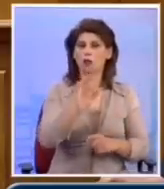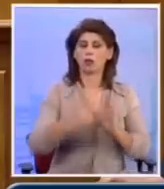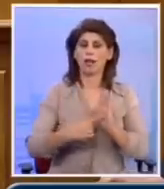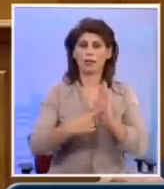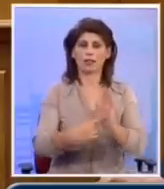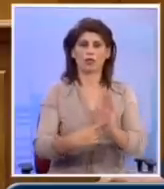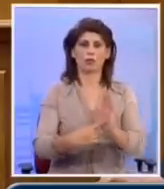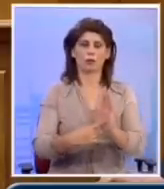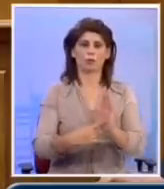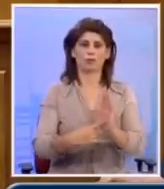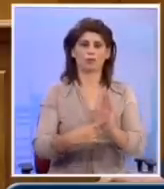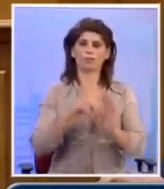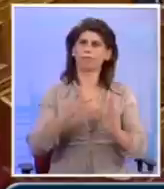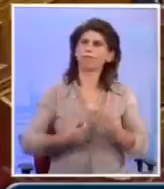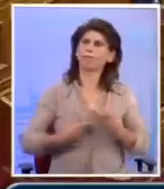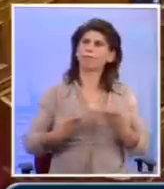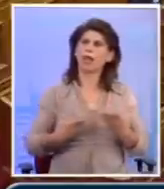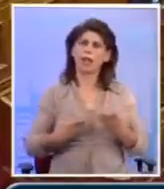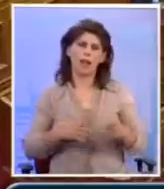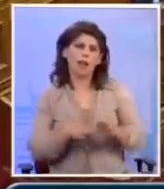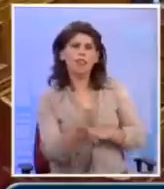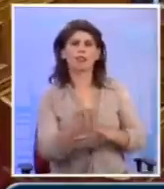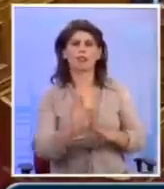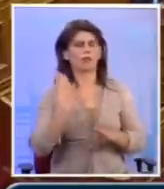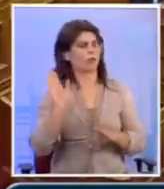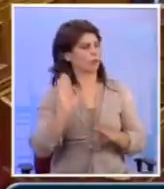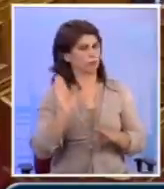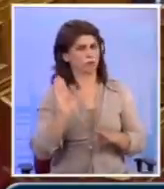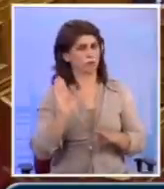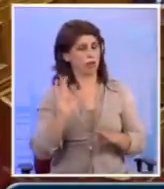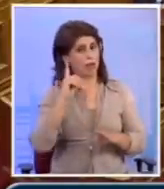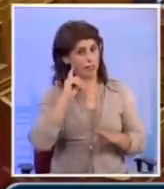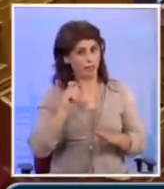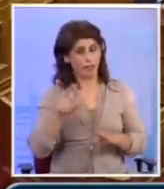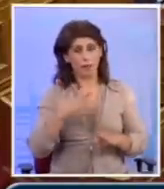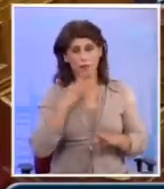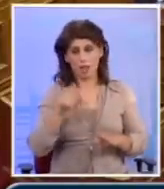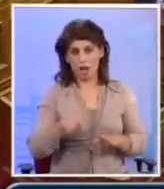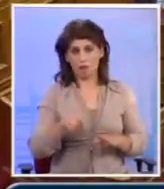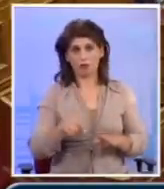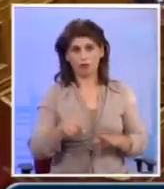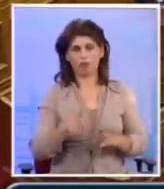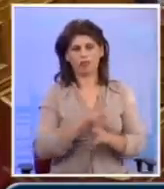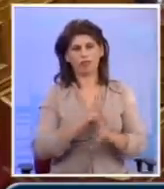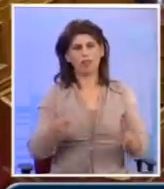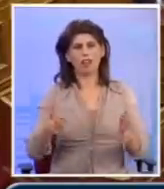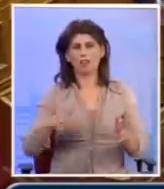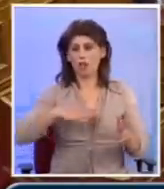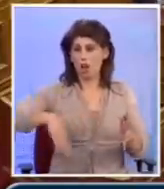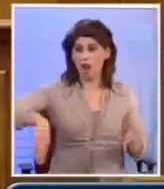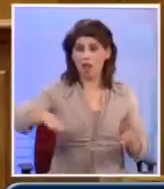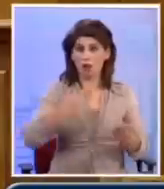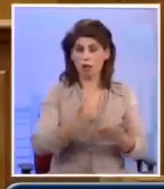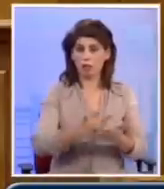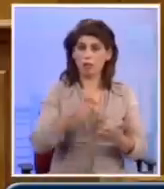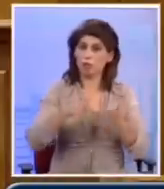επιδείξουμε μια διάθεση ρεβασισμού. Αλλά ξέρετε, επειδή αυτό είναι το ξεκάθαρο λαϊκό αίτημα και αυτό